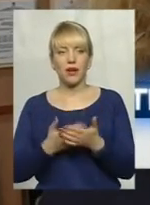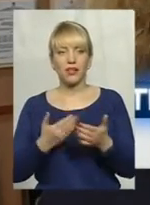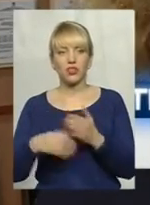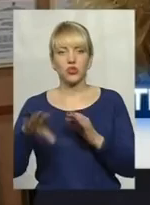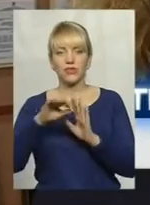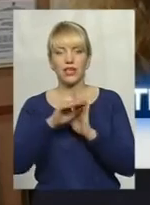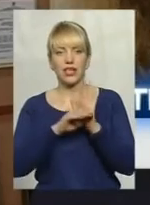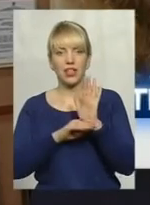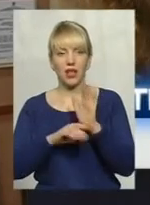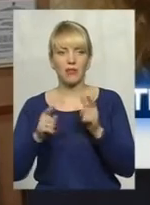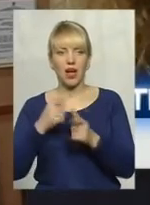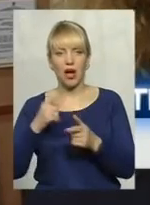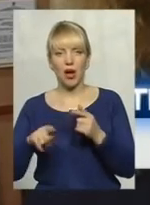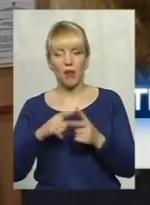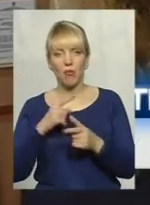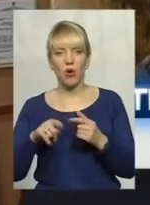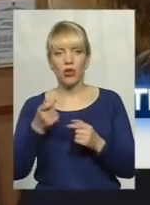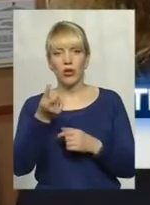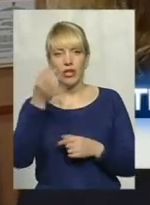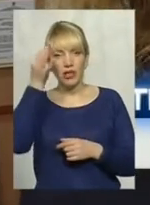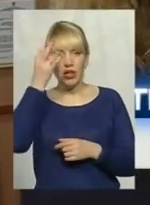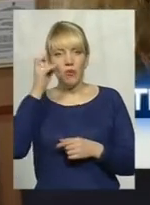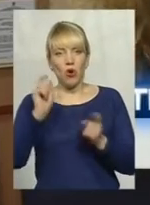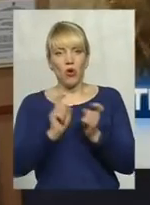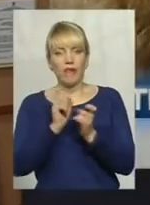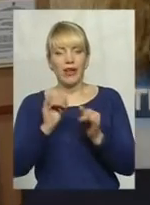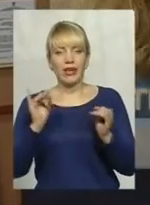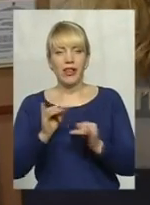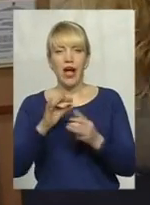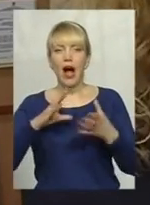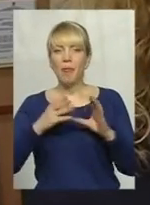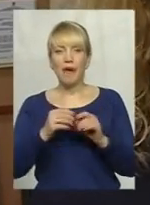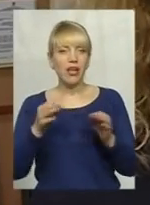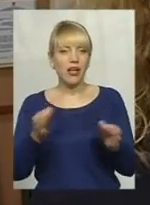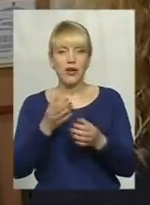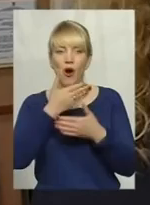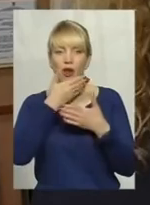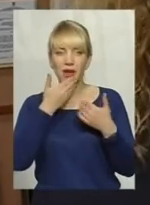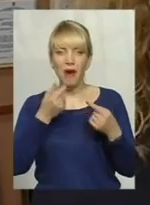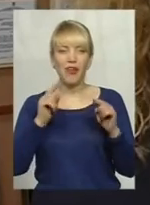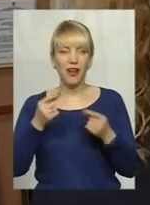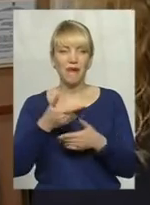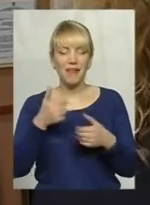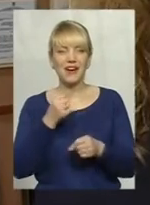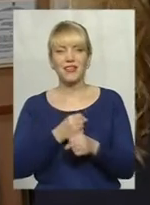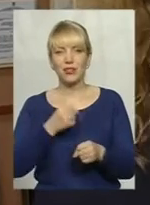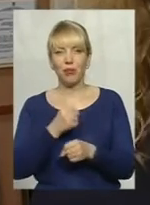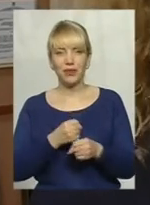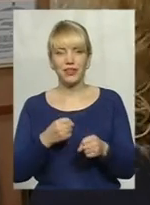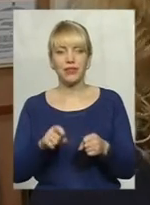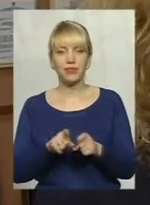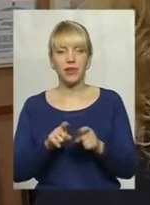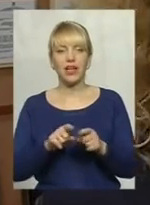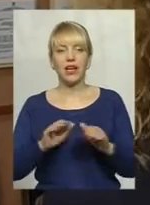або поверхнево згадується про конфлікт інтересів, або ж взагалі нічого немає, тому ми розробили